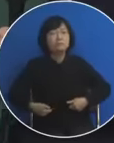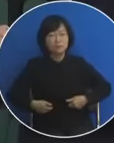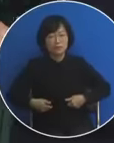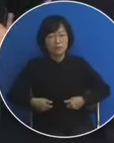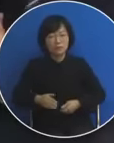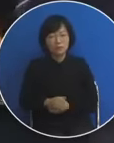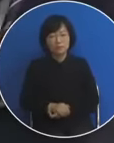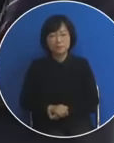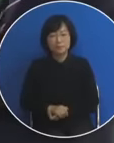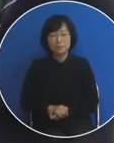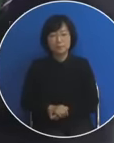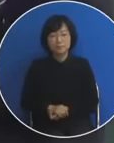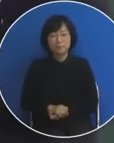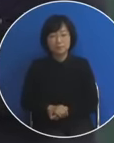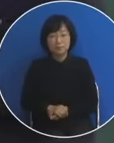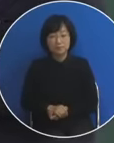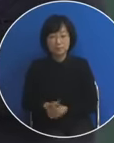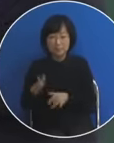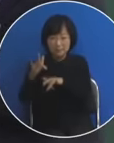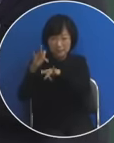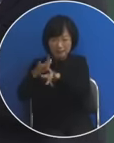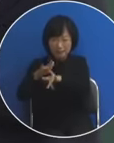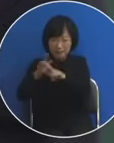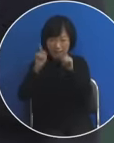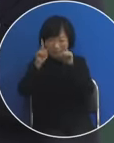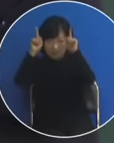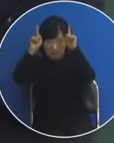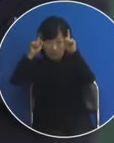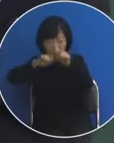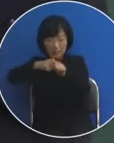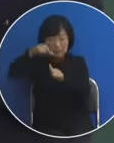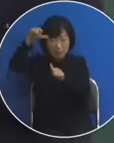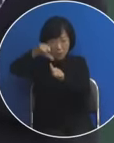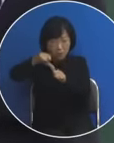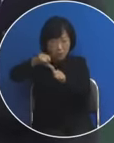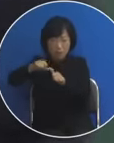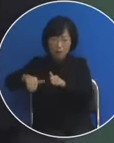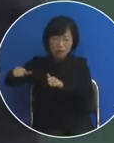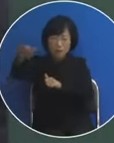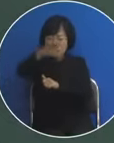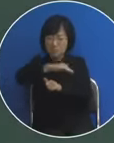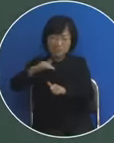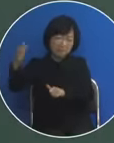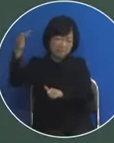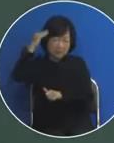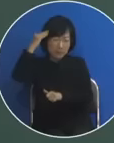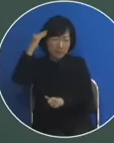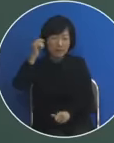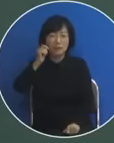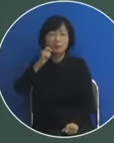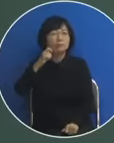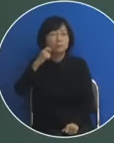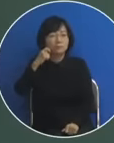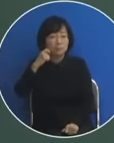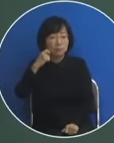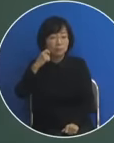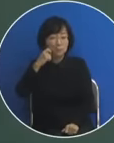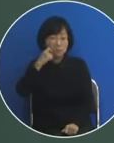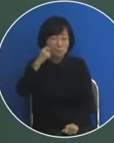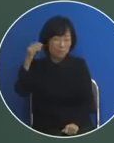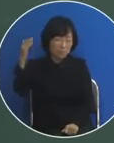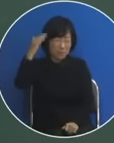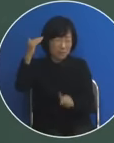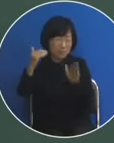어떤 지옥 배경도, 어떤 재앙도, 어떤 흑암 세력 여러분 건드리지 못하도록 하나님은 이걸 무장하고 난 뒤에